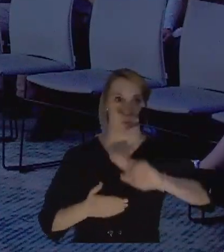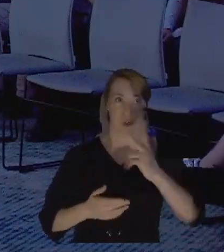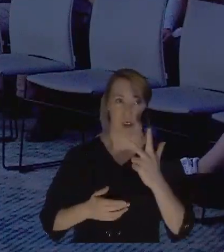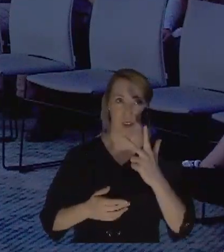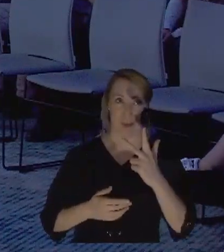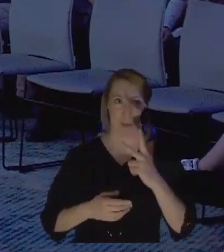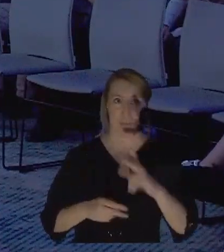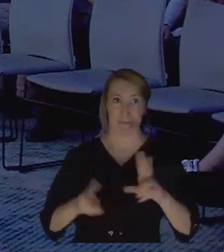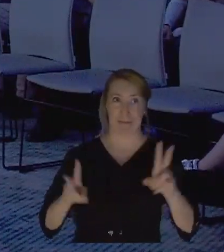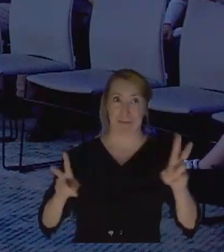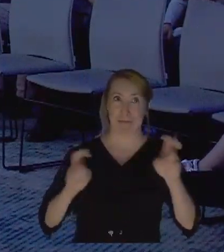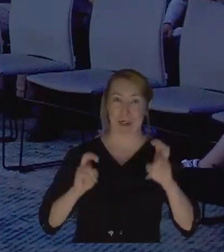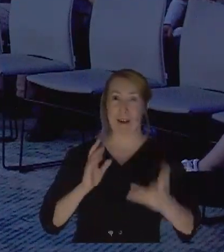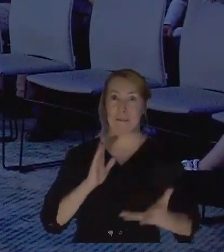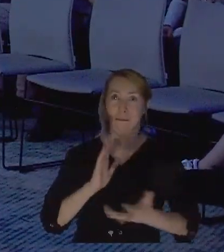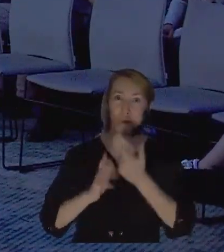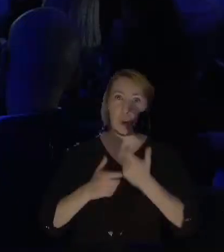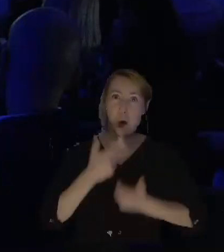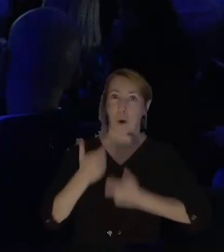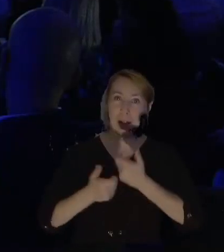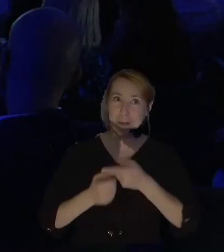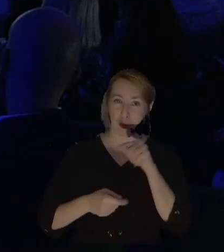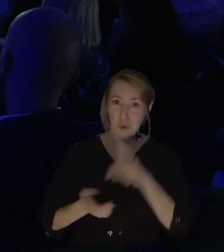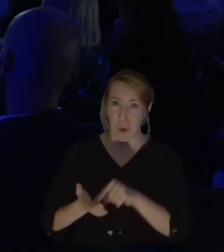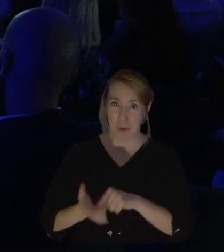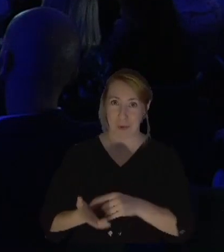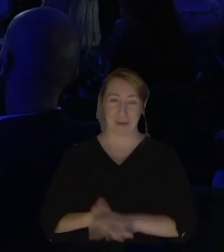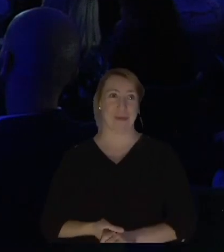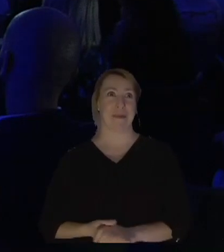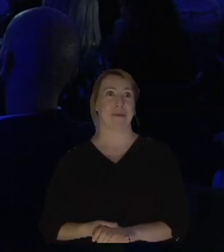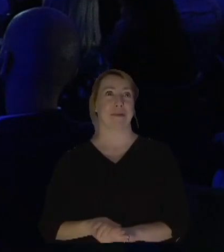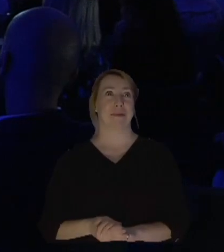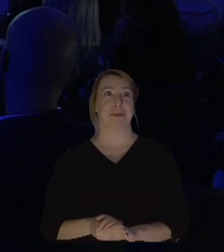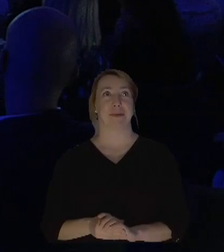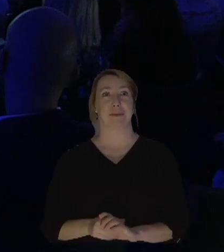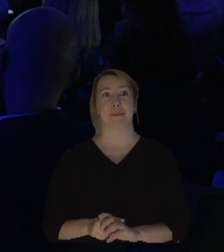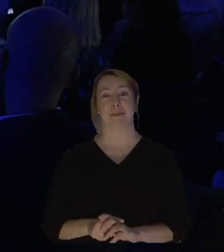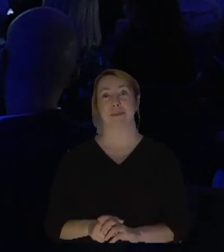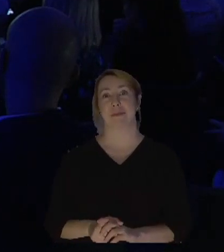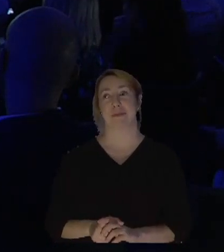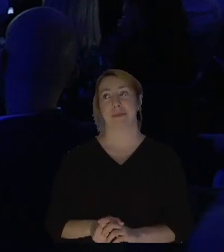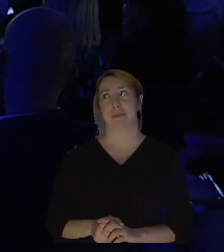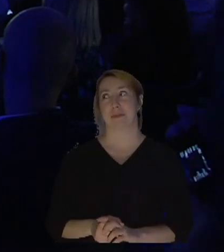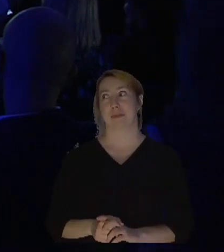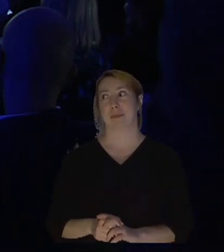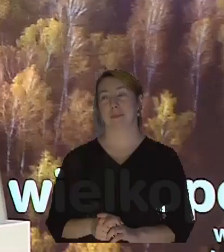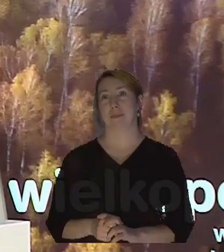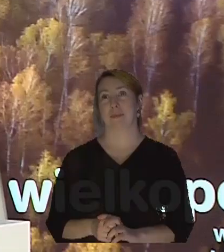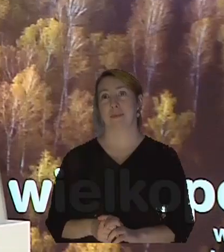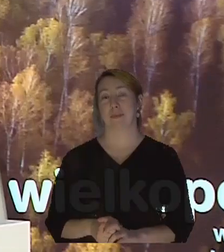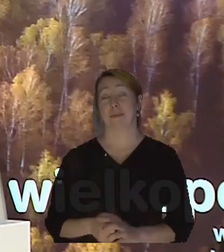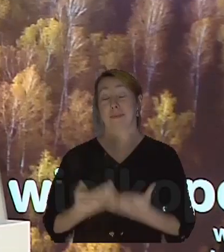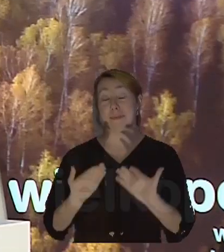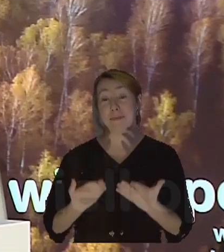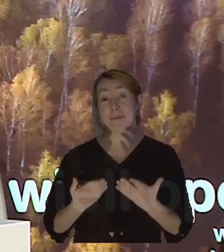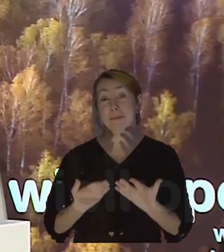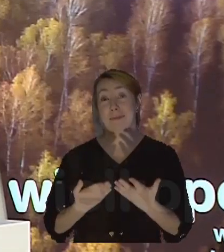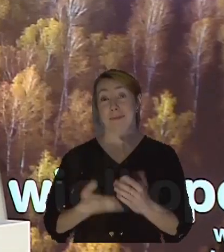Weź ogarnij to, Wielkopolska Organizacja Turystyczna, weź ogarnij to. I proszę Państwa, jest